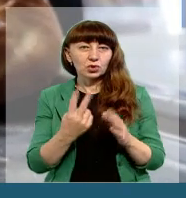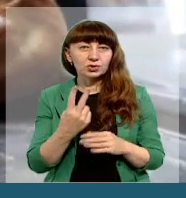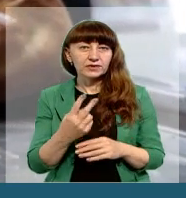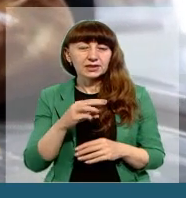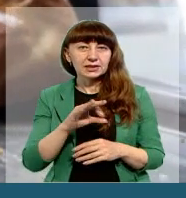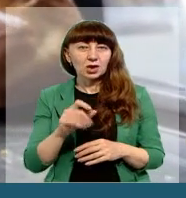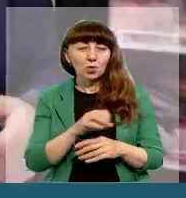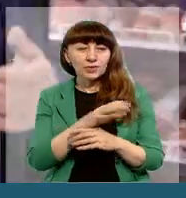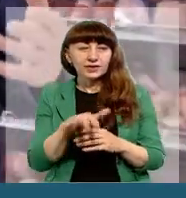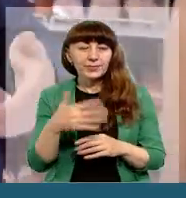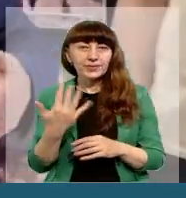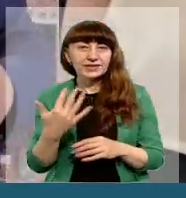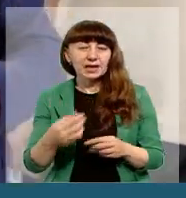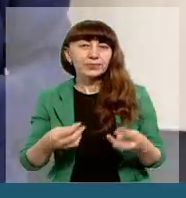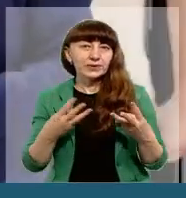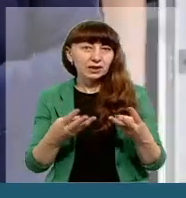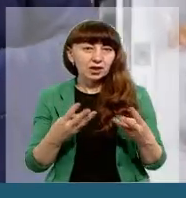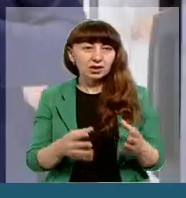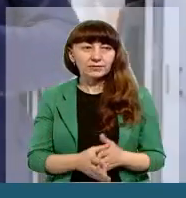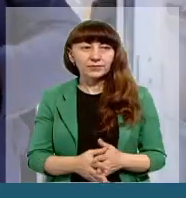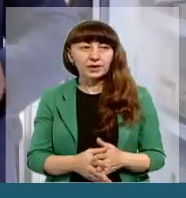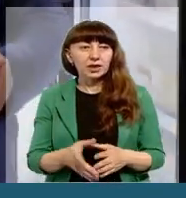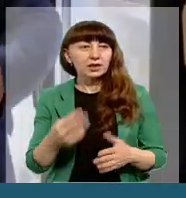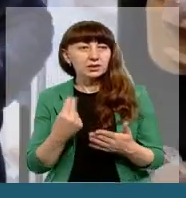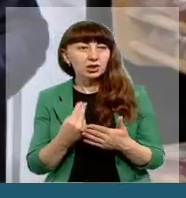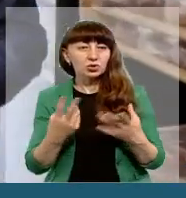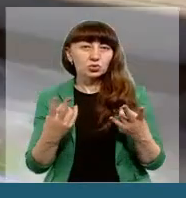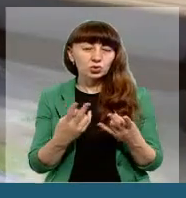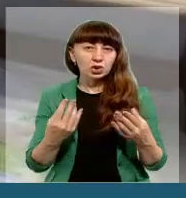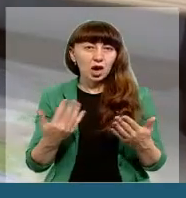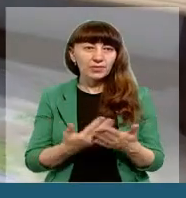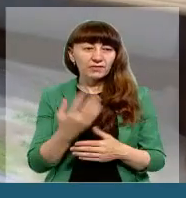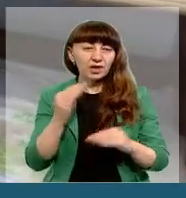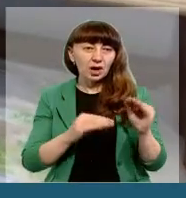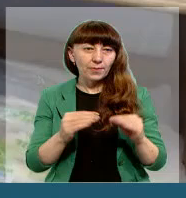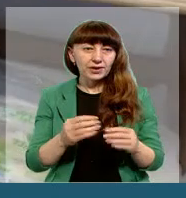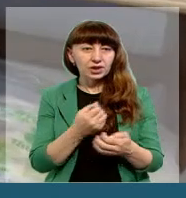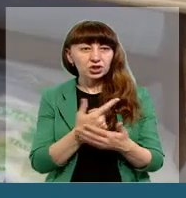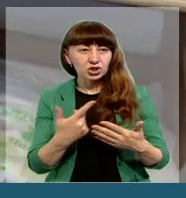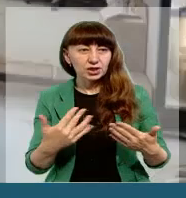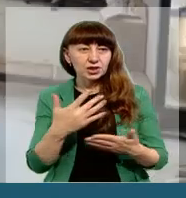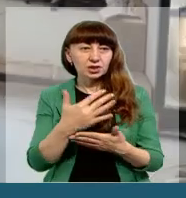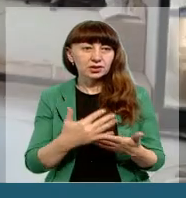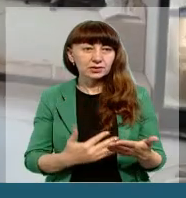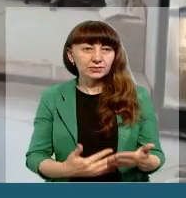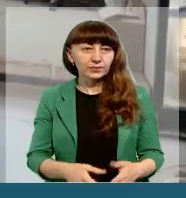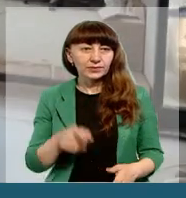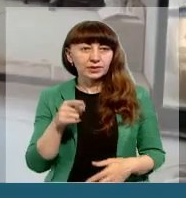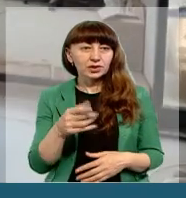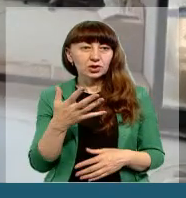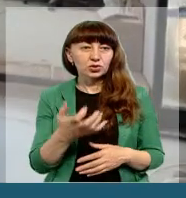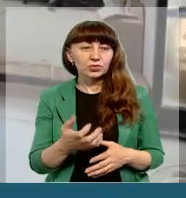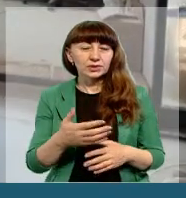булку обеспечивают 50 пекарен. Им приходится нелегко, ведь деньги нужны на обновление оборудования и расширение ассортимента.